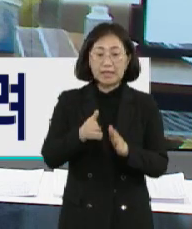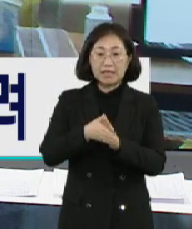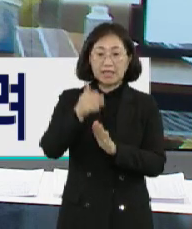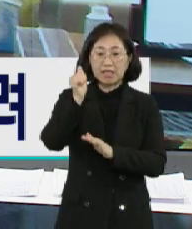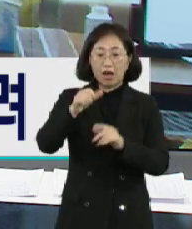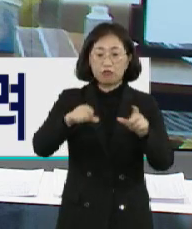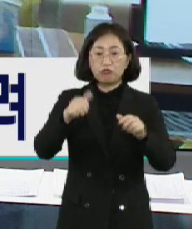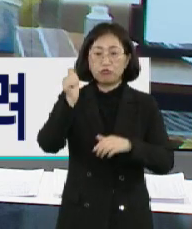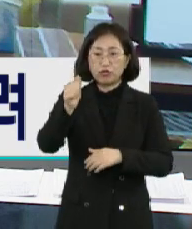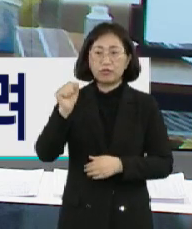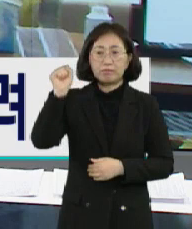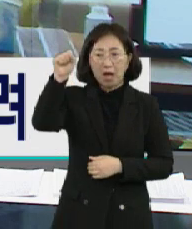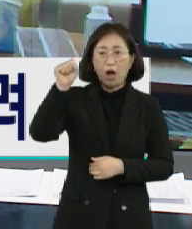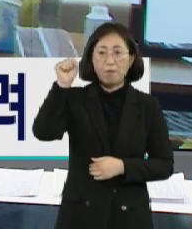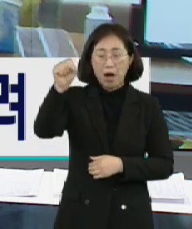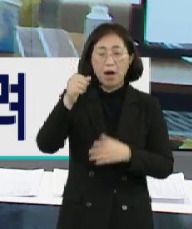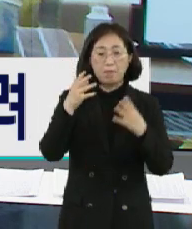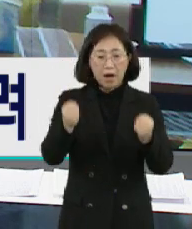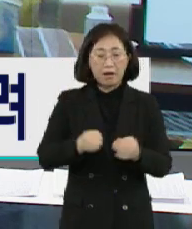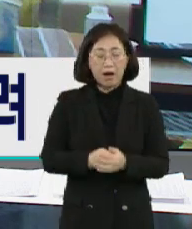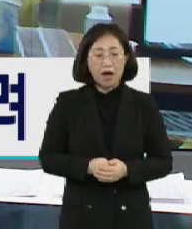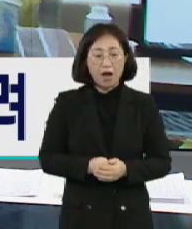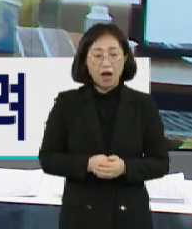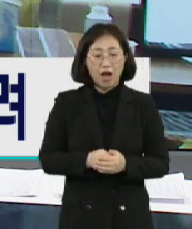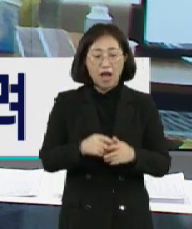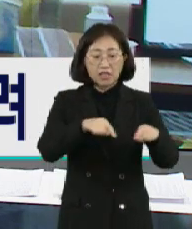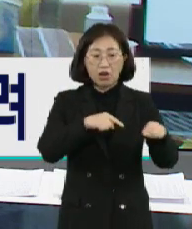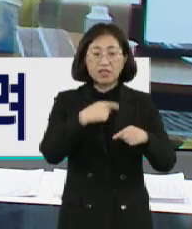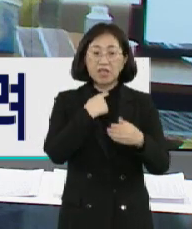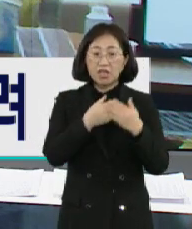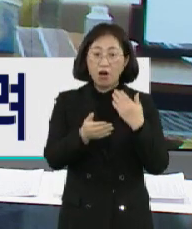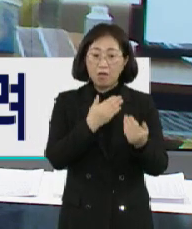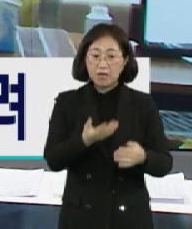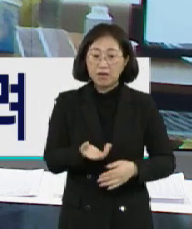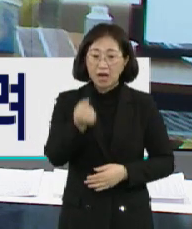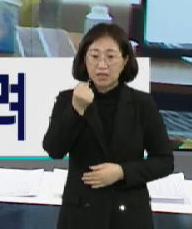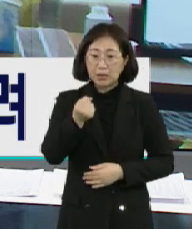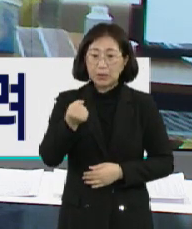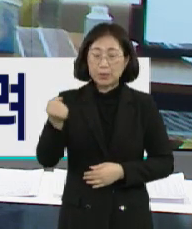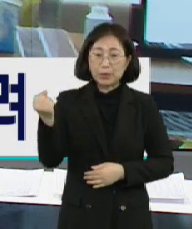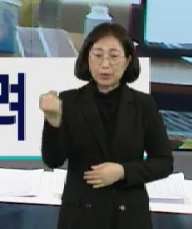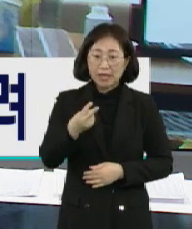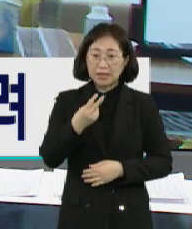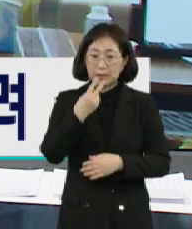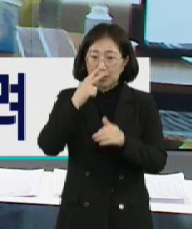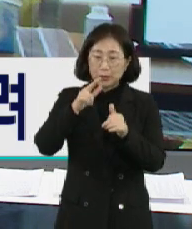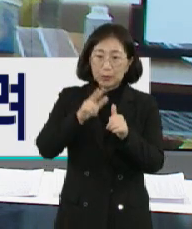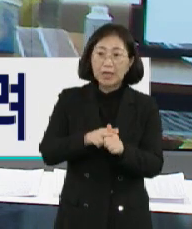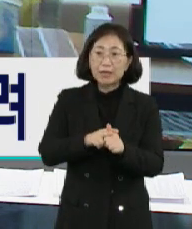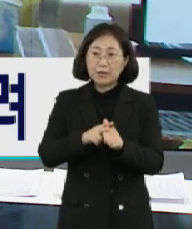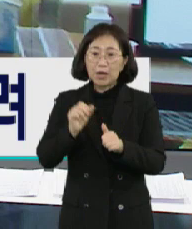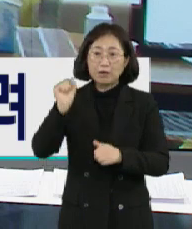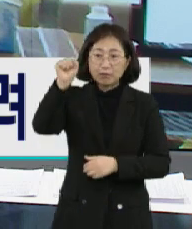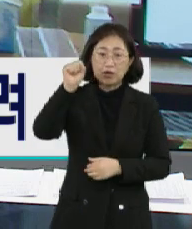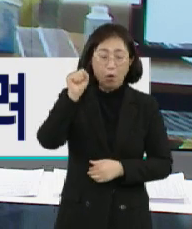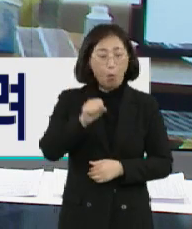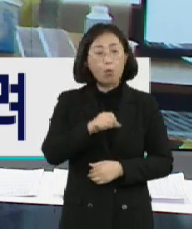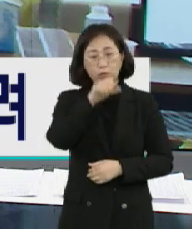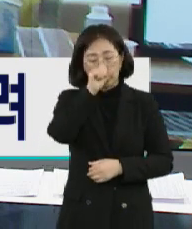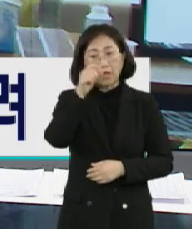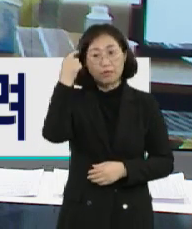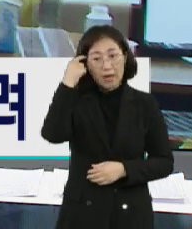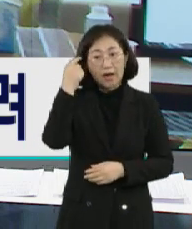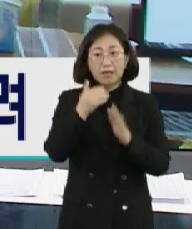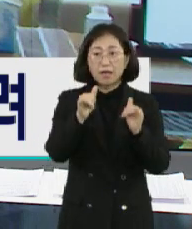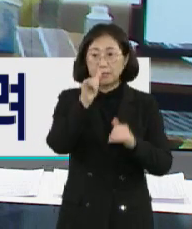잇따라 뛰어들고 있습니다. 의정 경험을 살린 또 다른 도전이란 점에서 긍정적으로 보는 시선도 있지만 너무